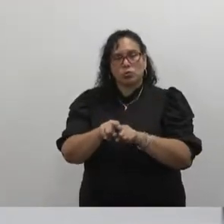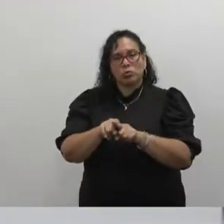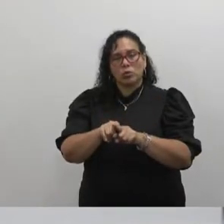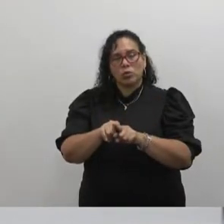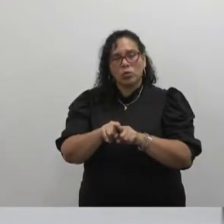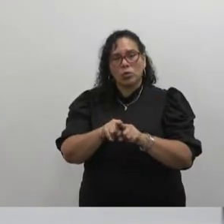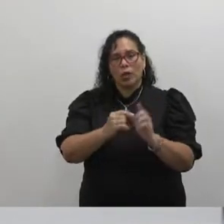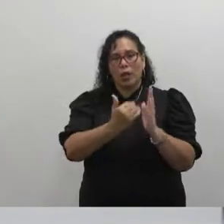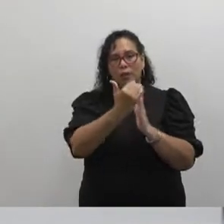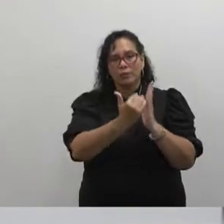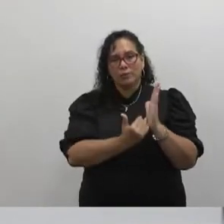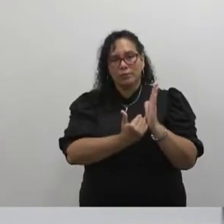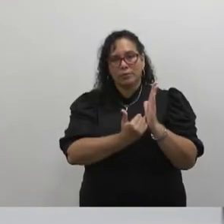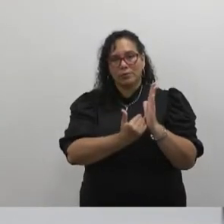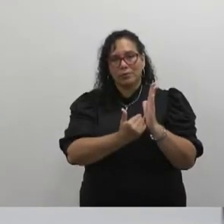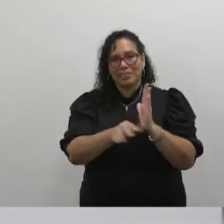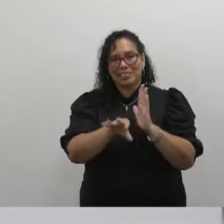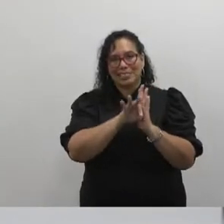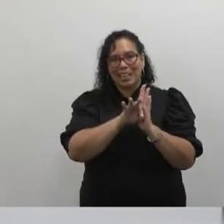thua dương mạch